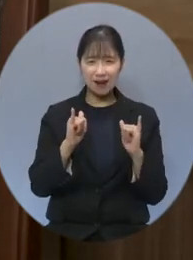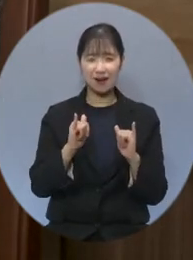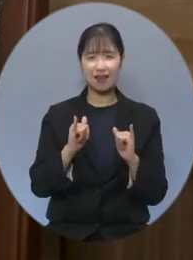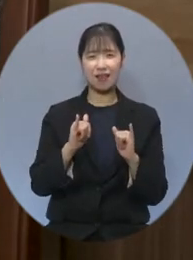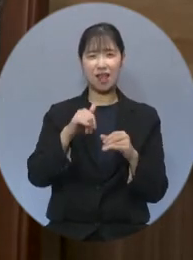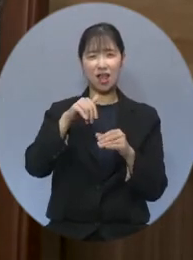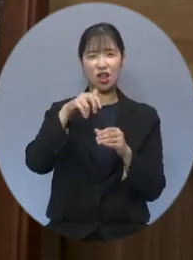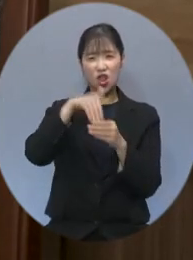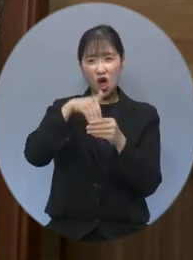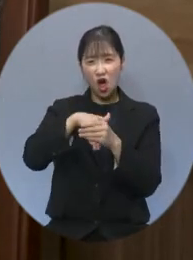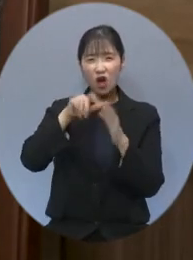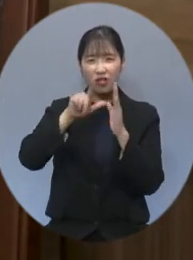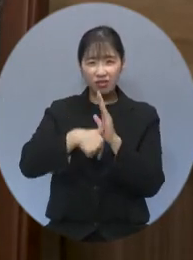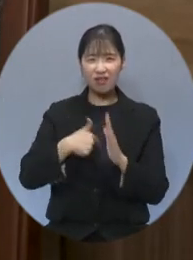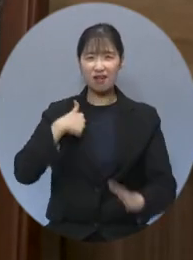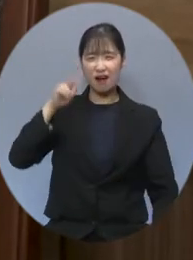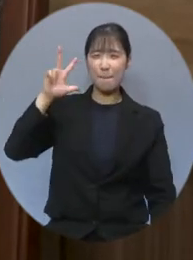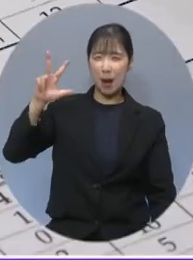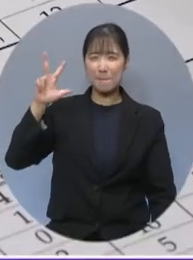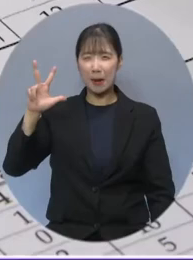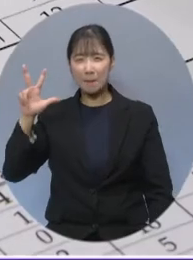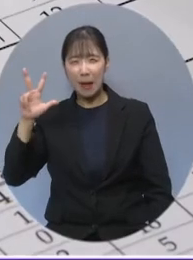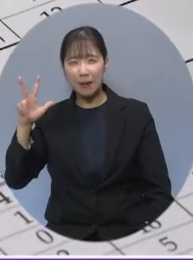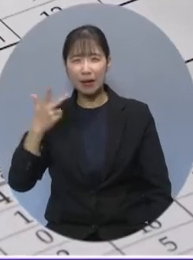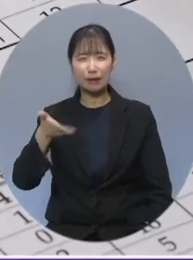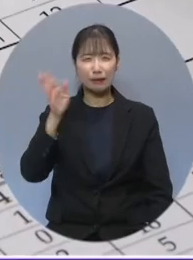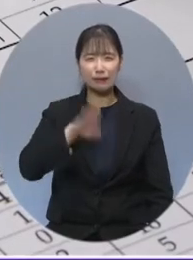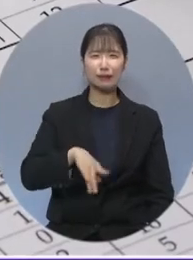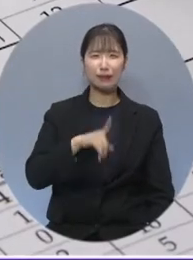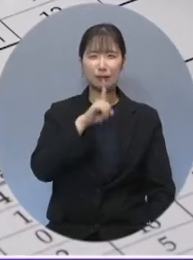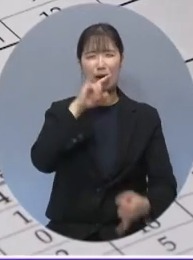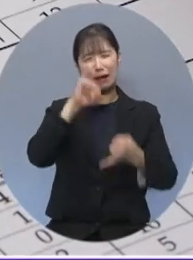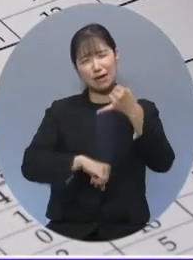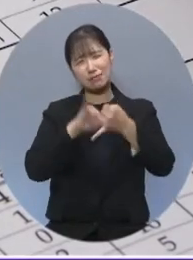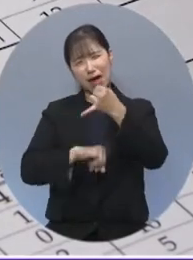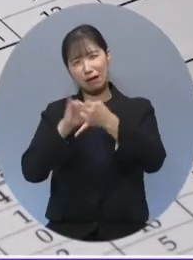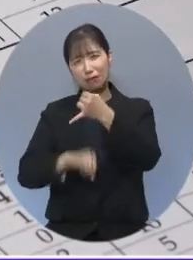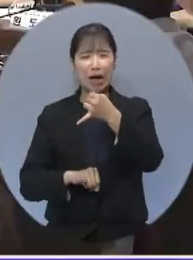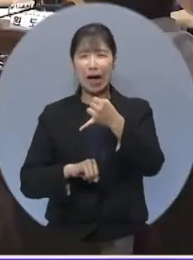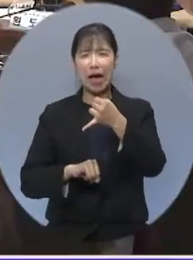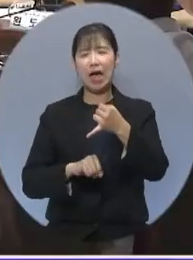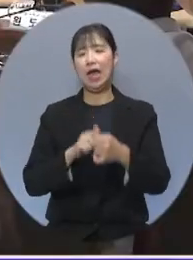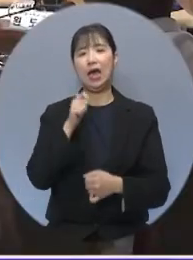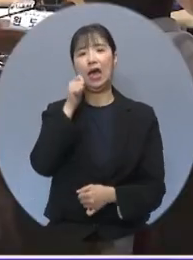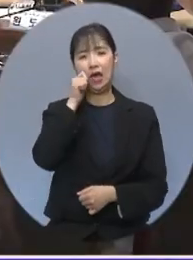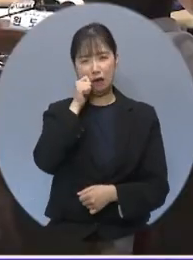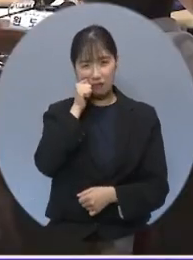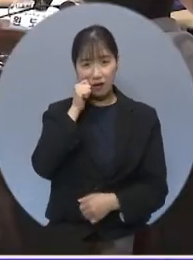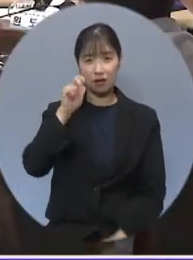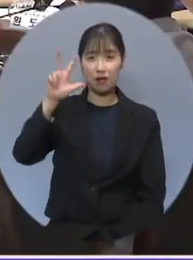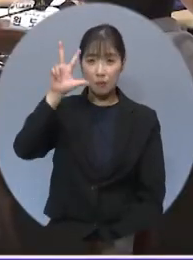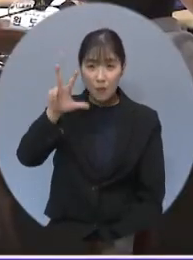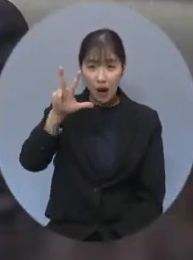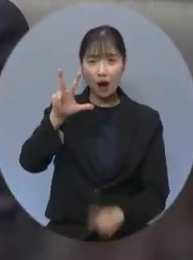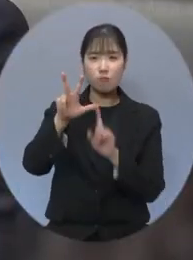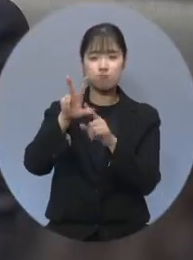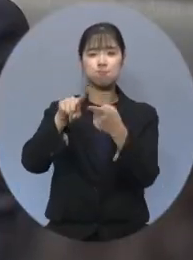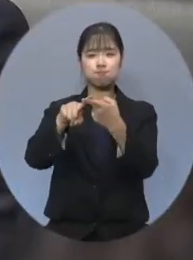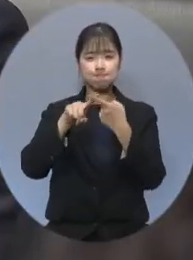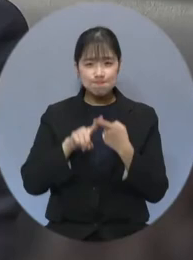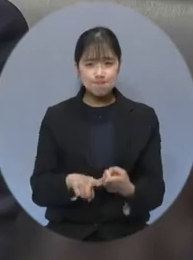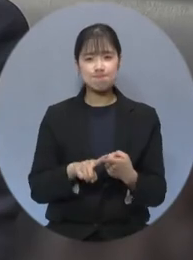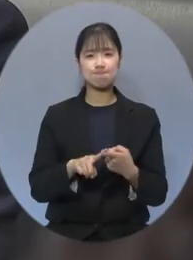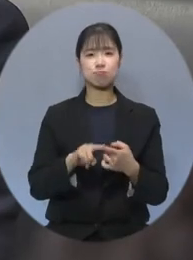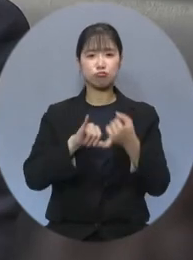선거하면서 공약은 저한테 내걸어놓고는 완전히 없던 걸로 빌공짜가 되는데 그렇게 되면 안 된다. 공약을 네. 했으면은 이건 지켜야 된다.